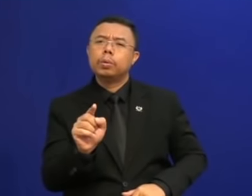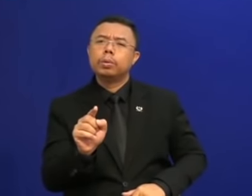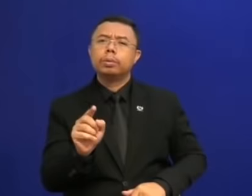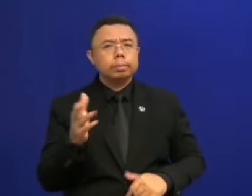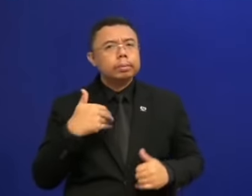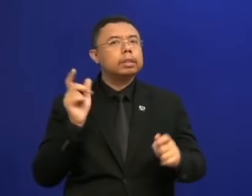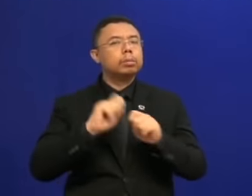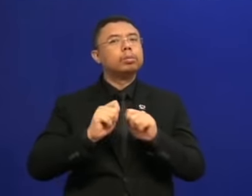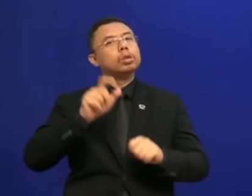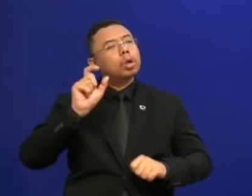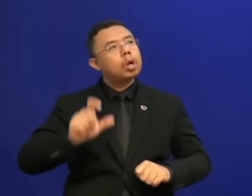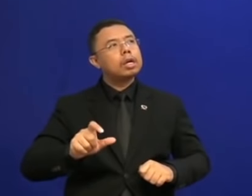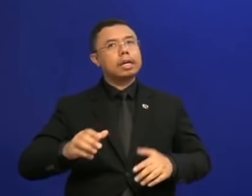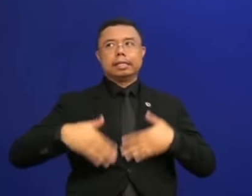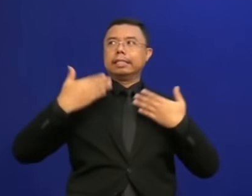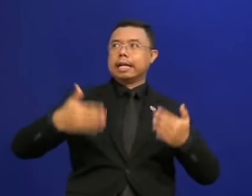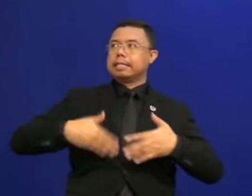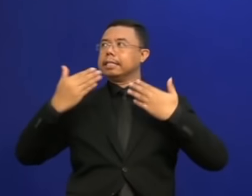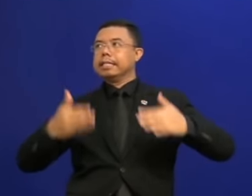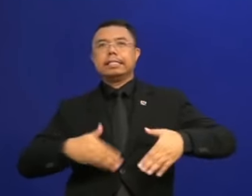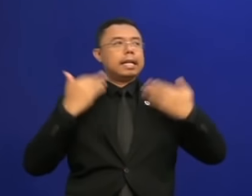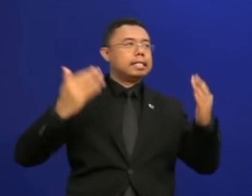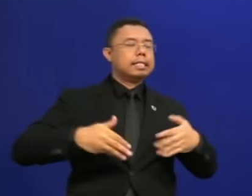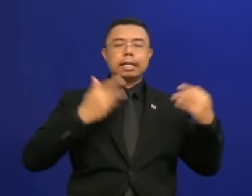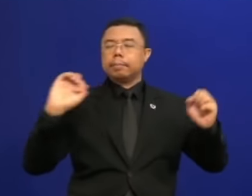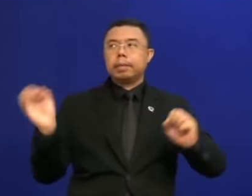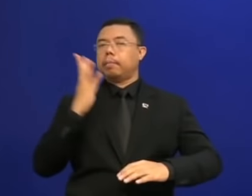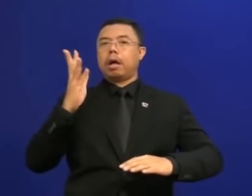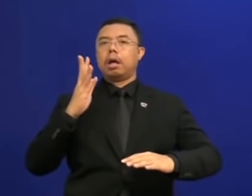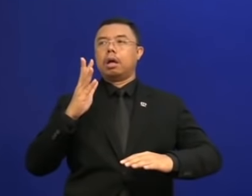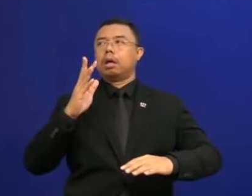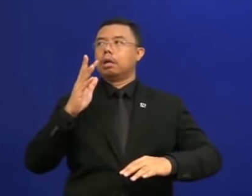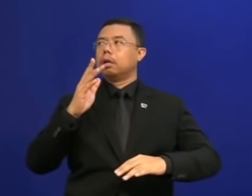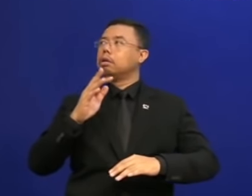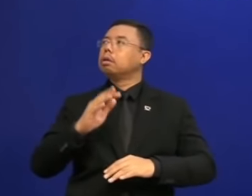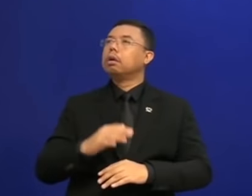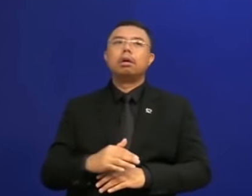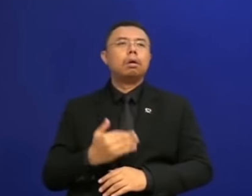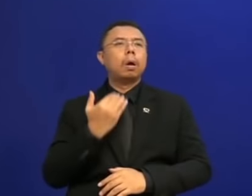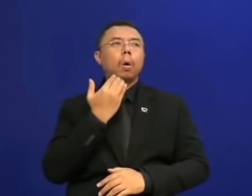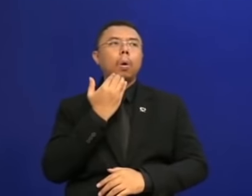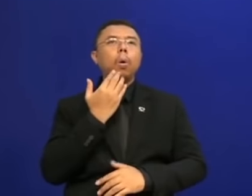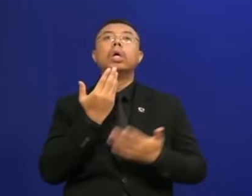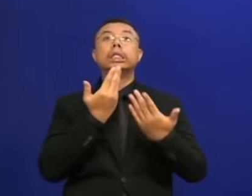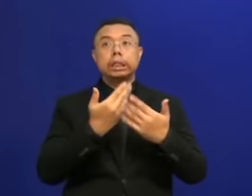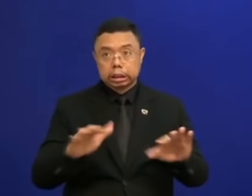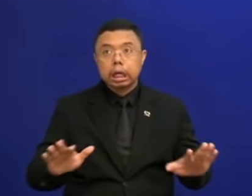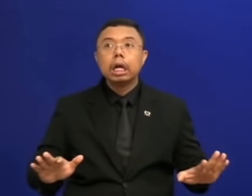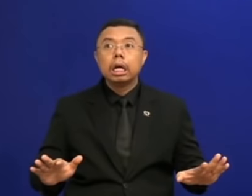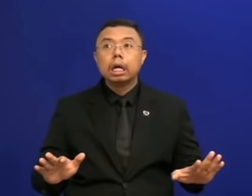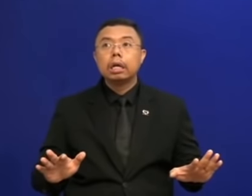itu bisa membuat orang yang lagi senang tiba-tiba susah. Ya, semua akan berakhir.